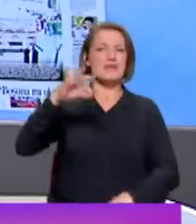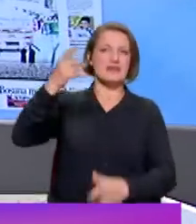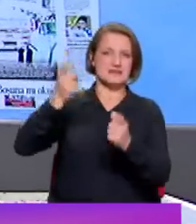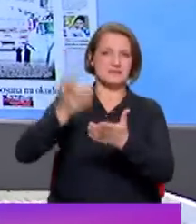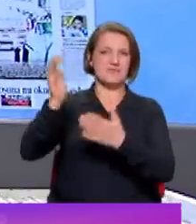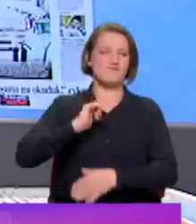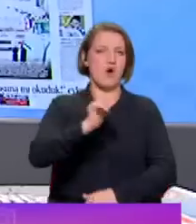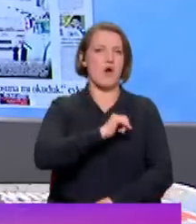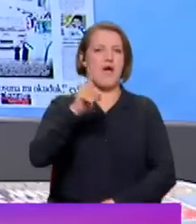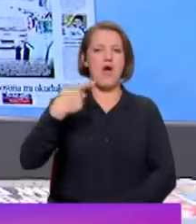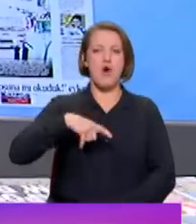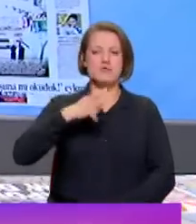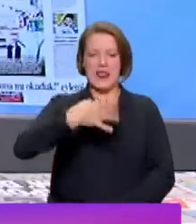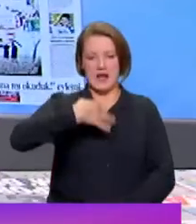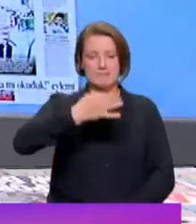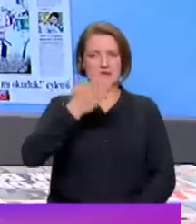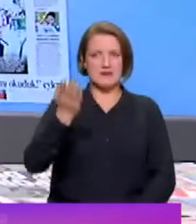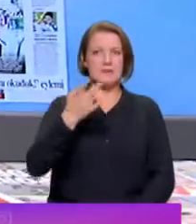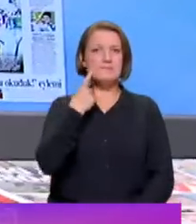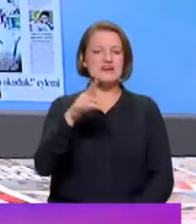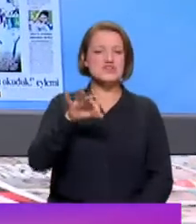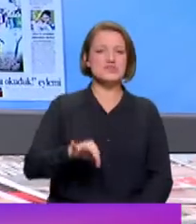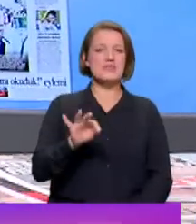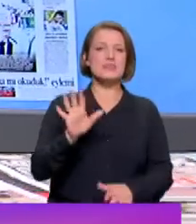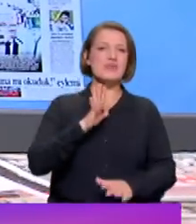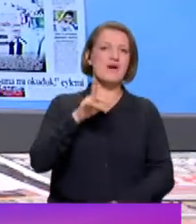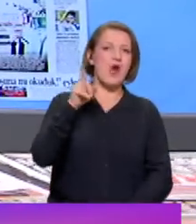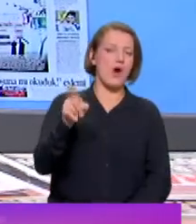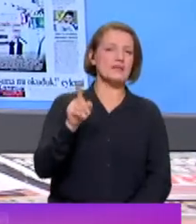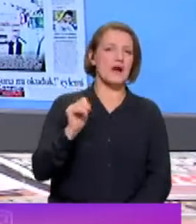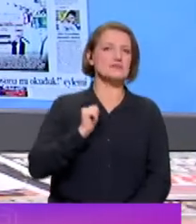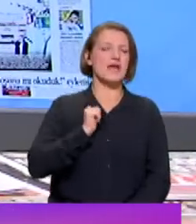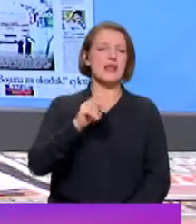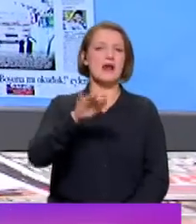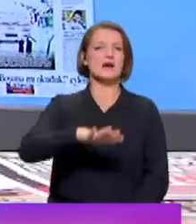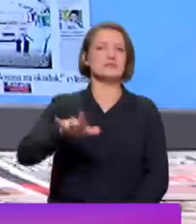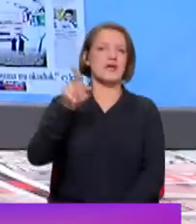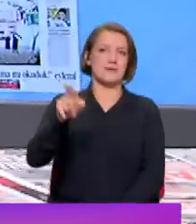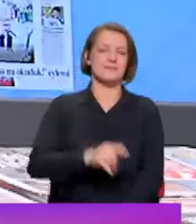E bir özel haberdir sevgili izleyenler Bakın şimdi ne var o askeri